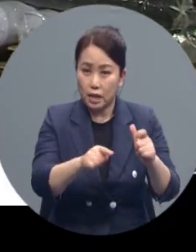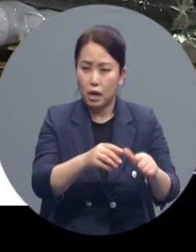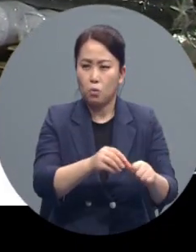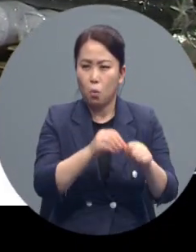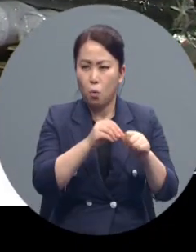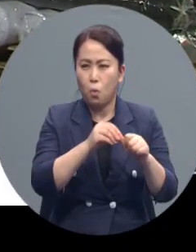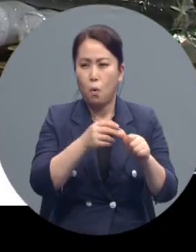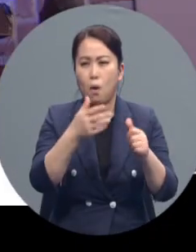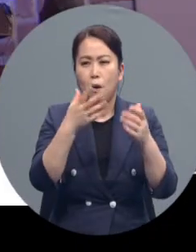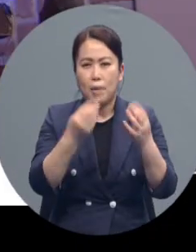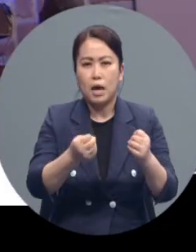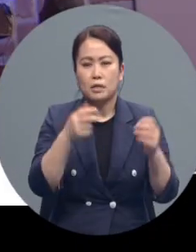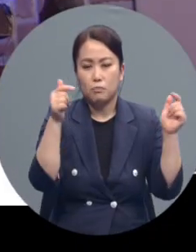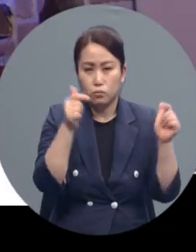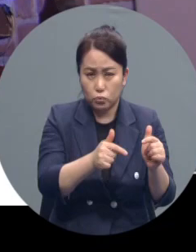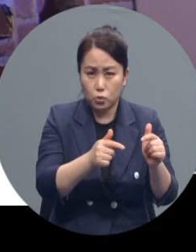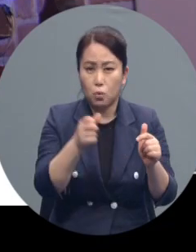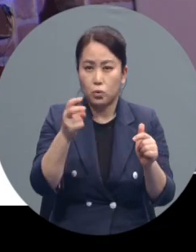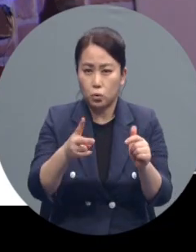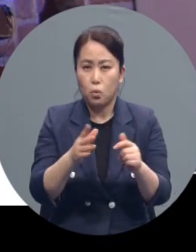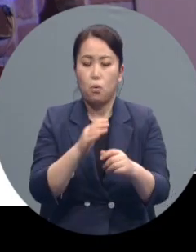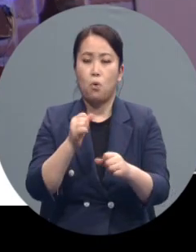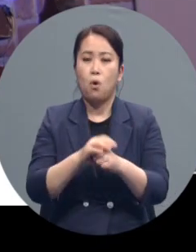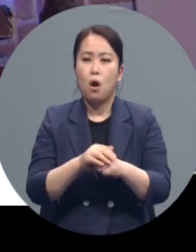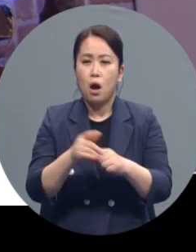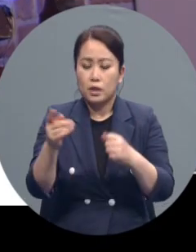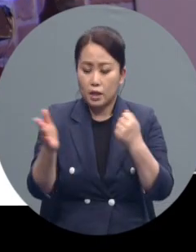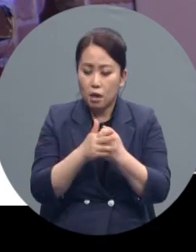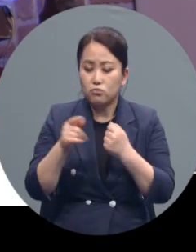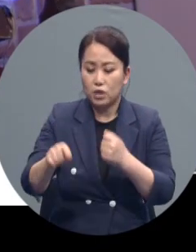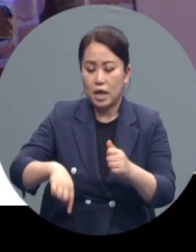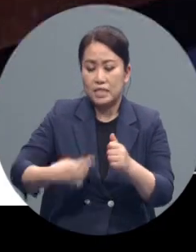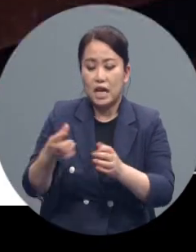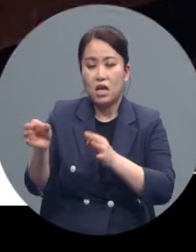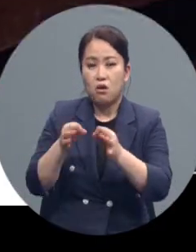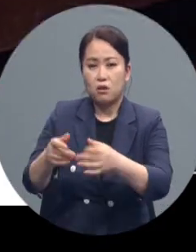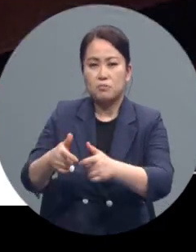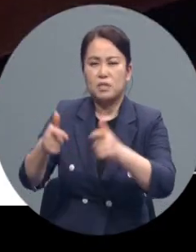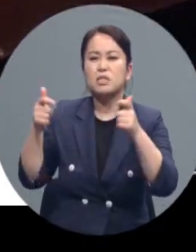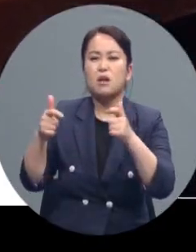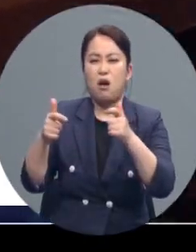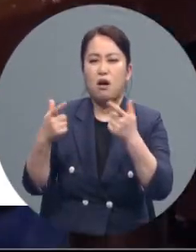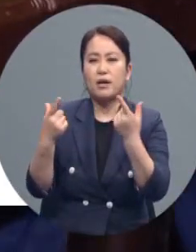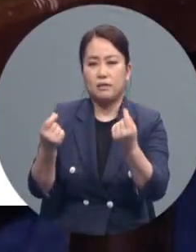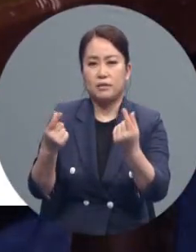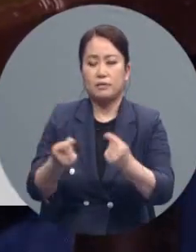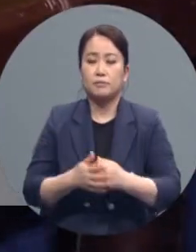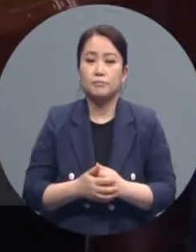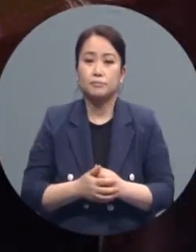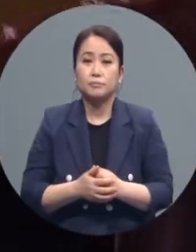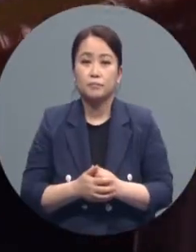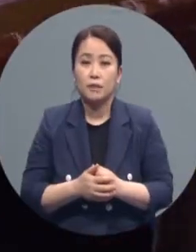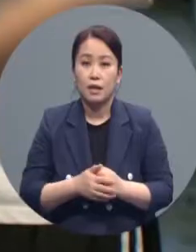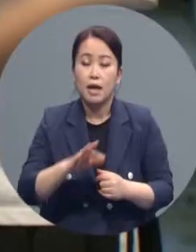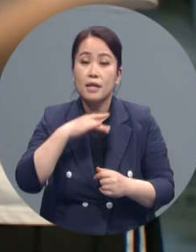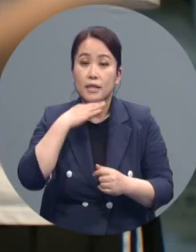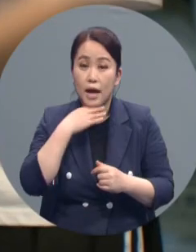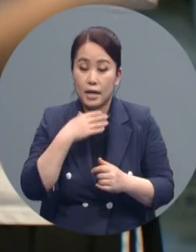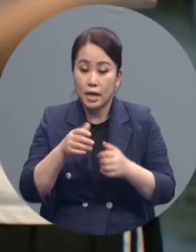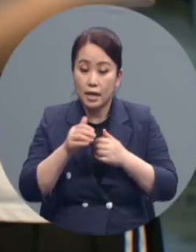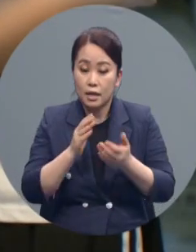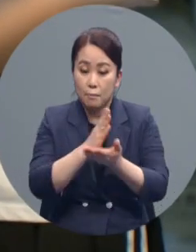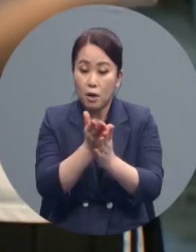제조업의 고용 감소가 자영업의 증가로 이어진 것으로 봐야 할 것 같습니다 연령별로는